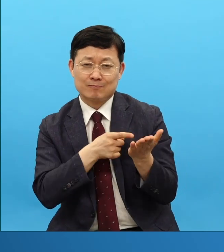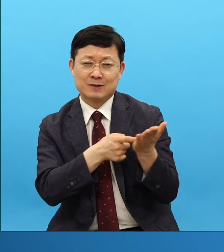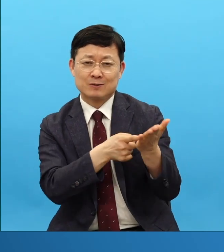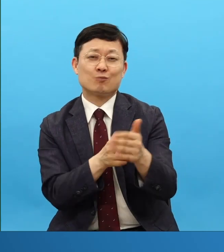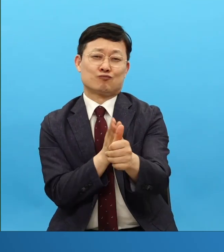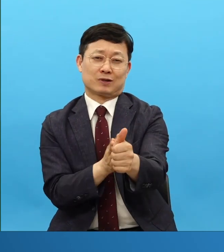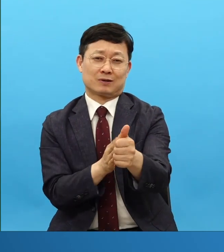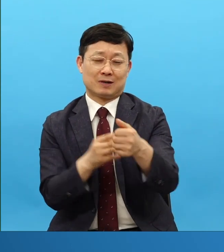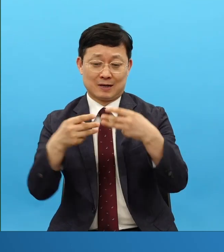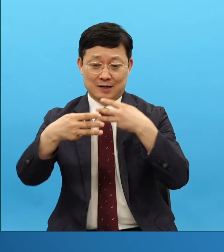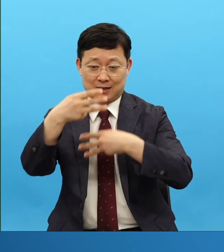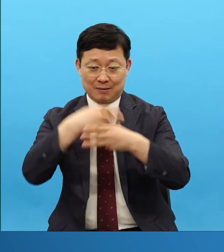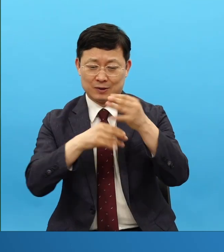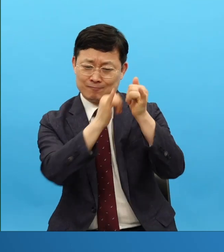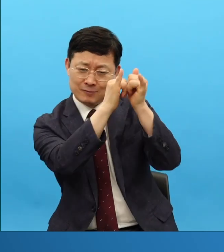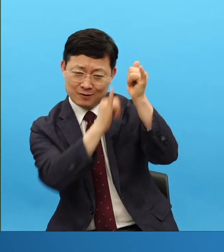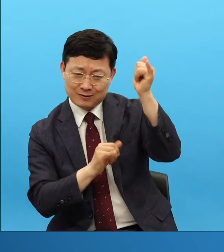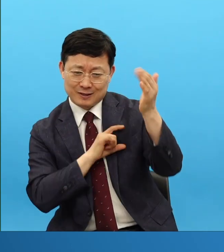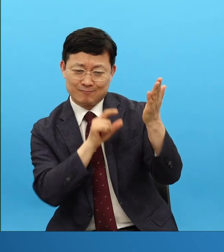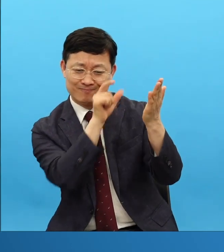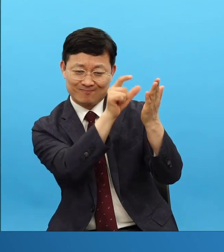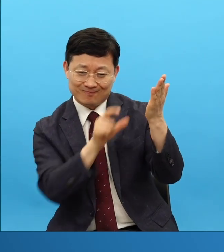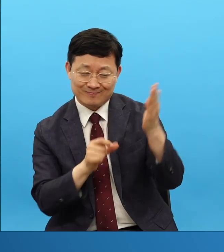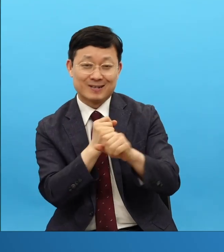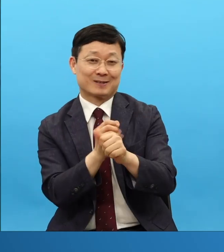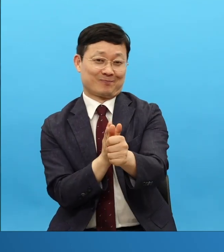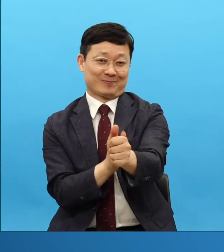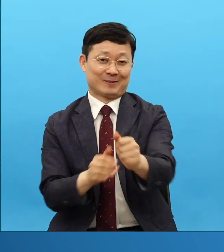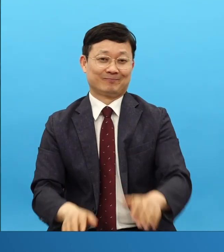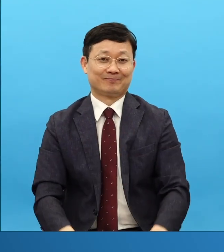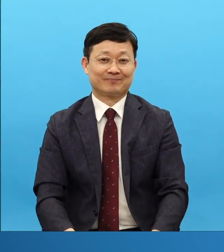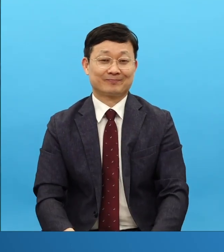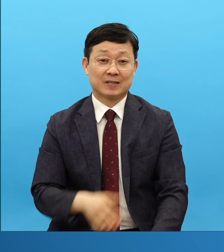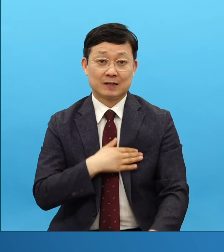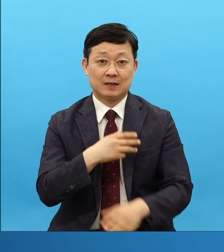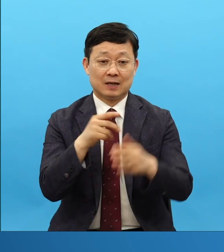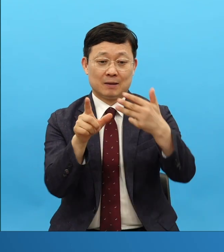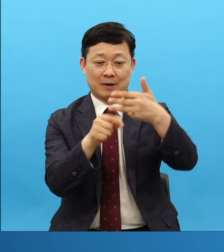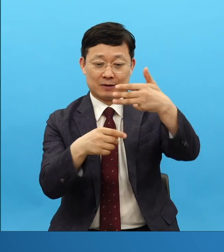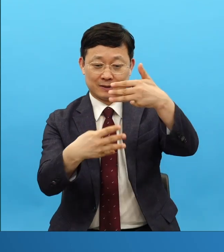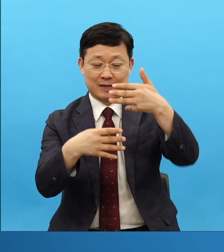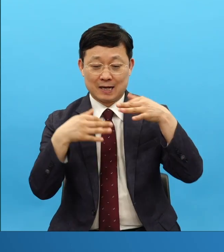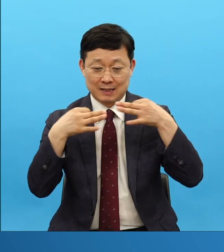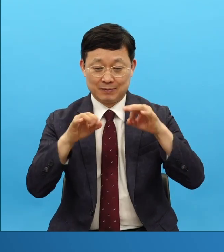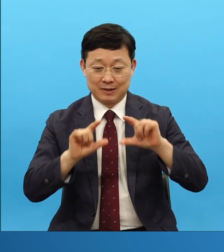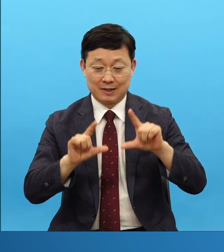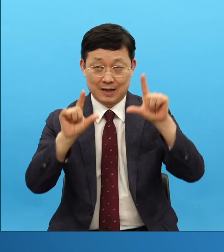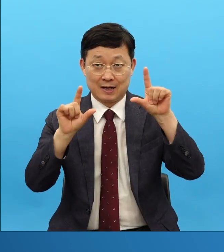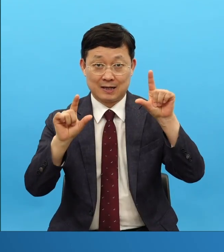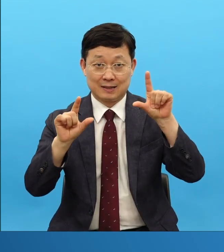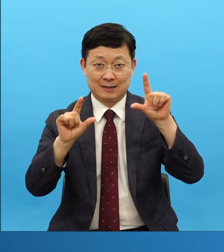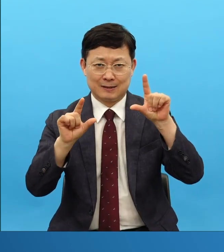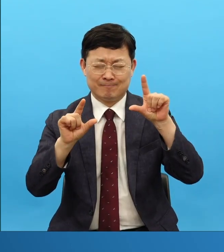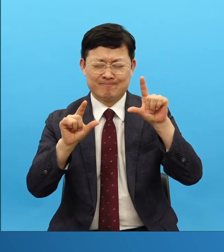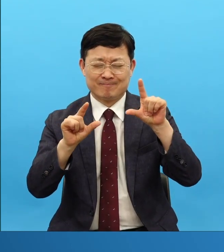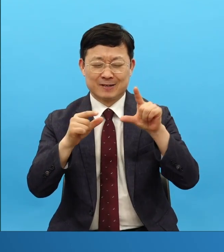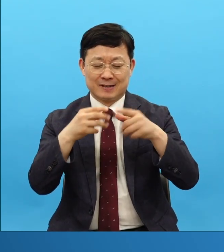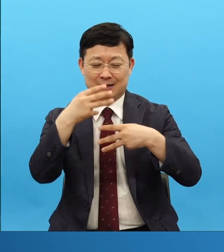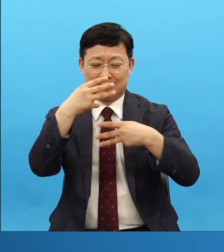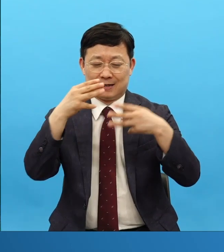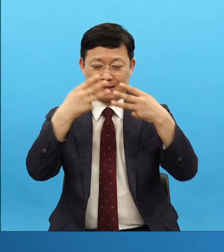랩넌트 전도운동 역사에 함께해 주시기 바랍니다. 저는 지금 8월 4일 금요일 랩넌트 나잇이 진행되는 엑스코 현장에 나와